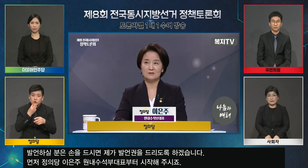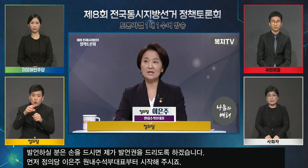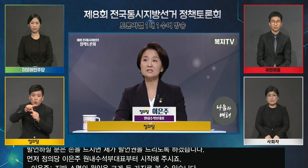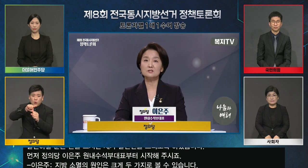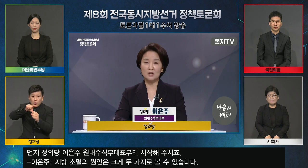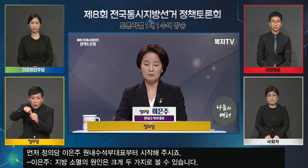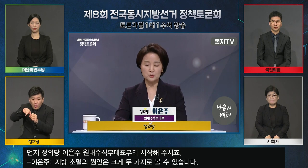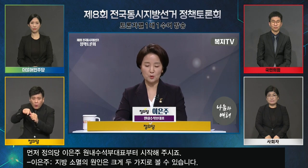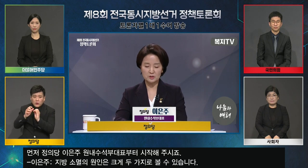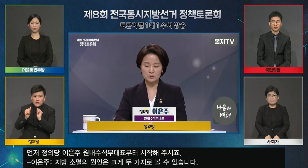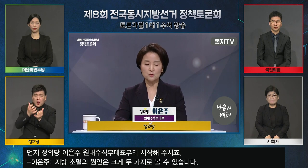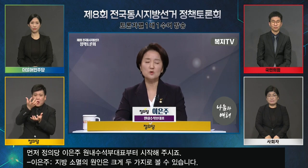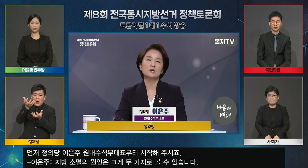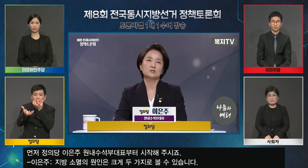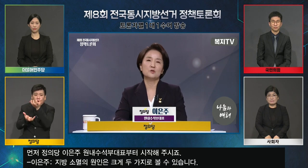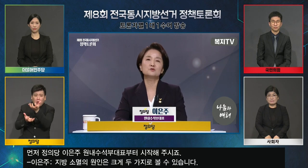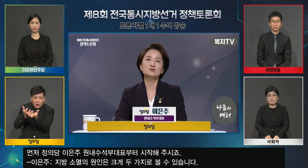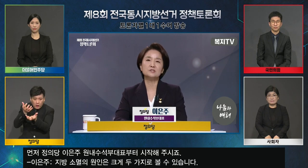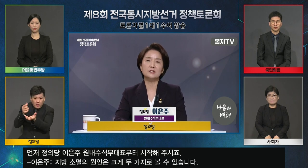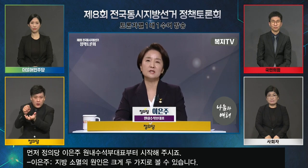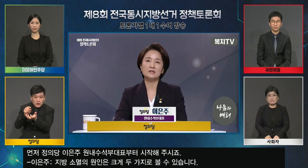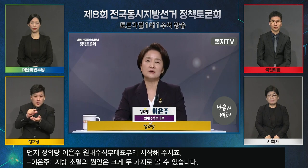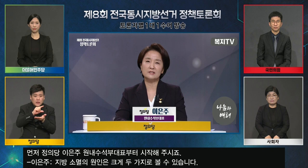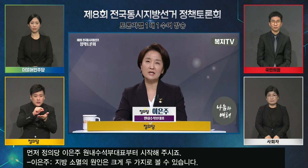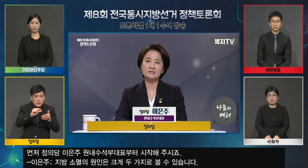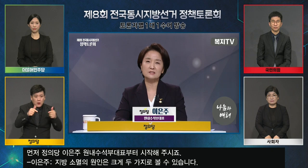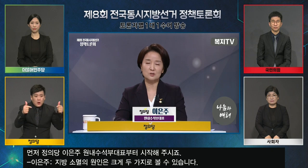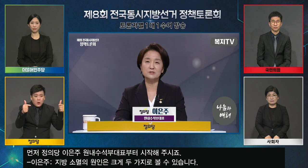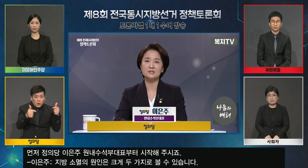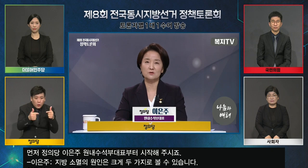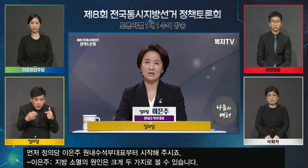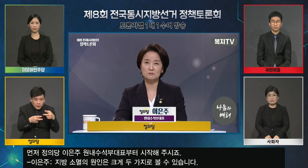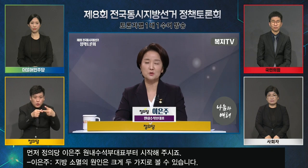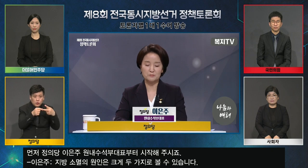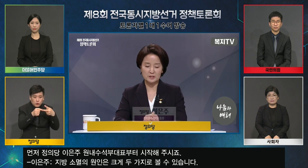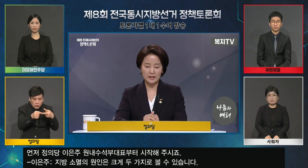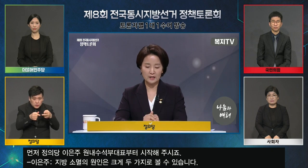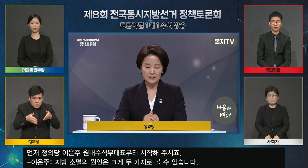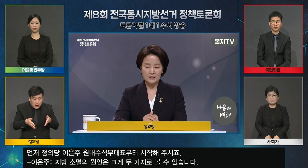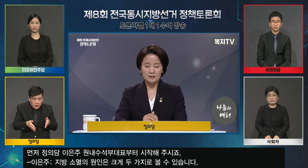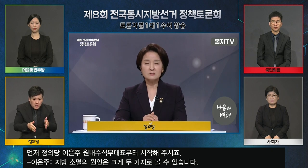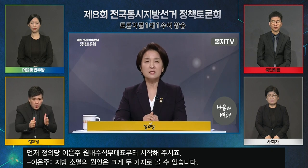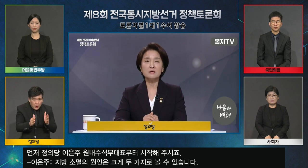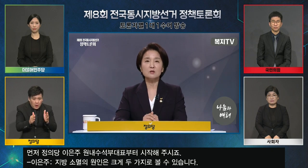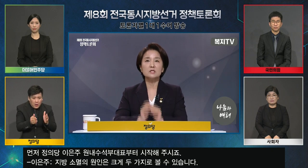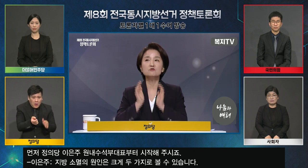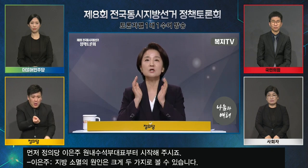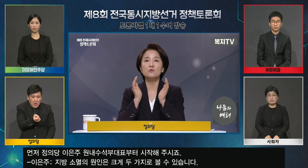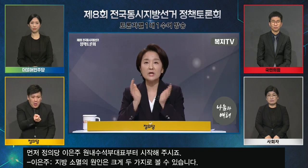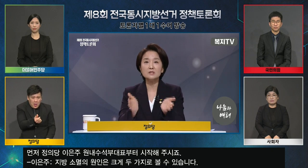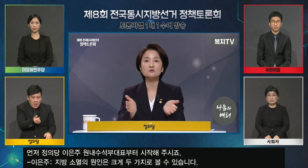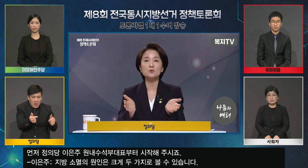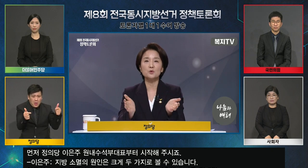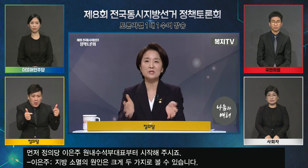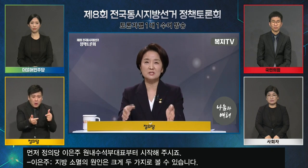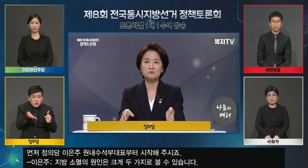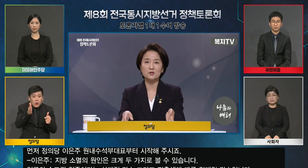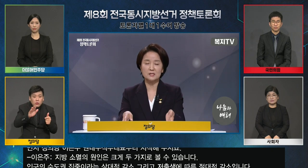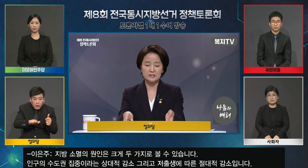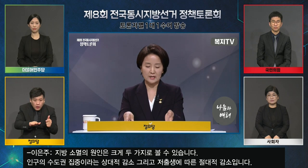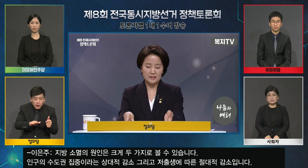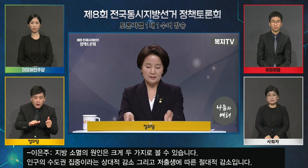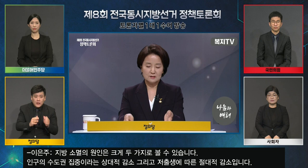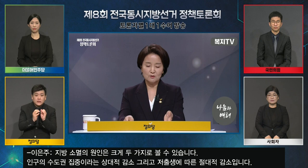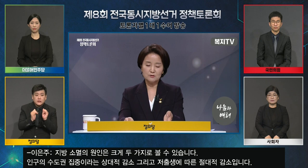상대적 감소 그리고 저출생에 따른 절대적 감소입니다. 그런데 인구가 왜 수도권에